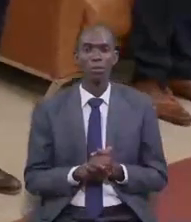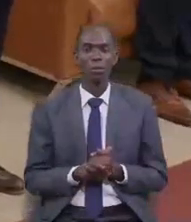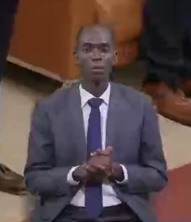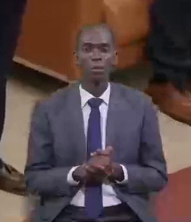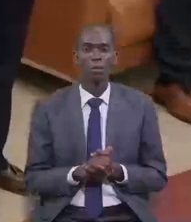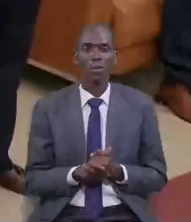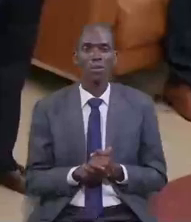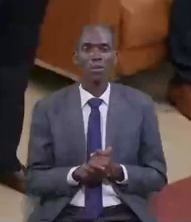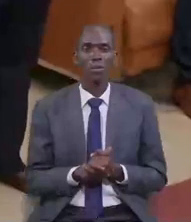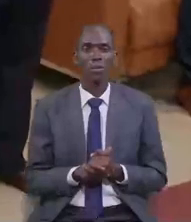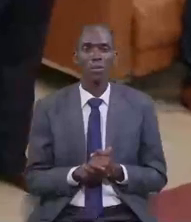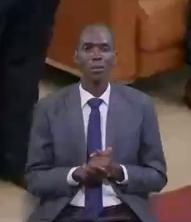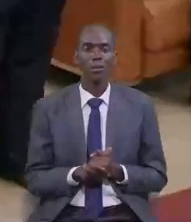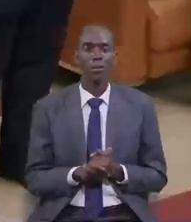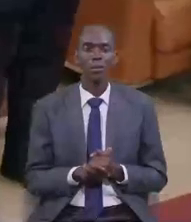Récupérer